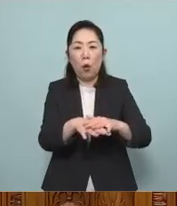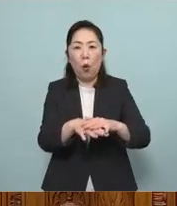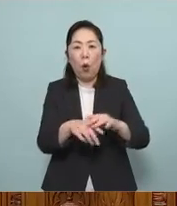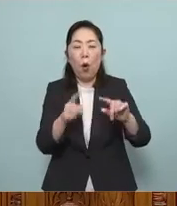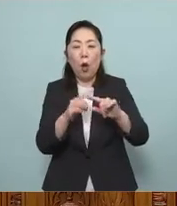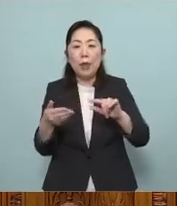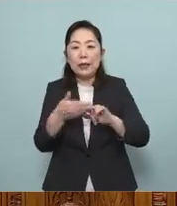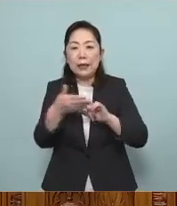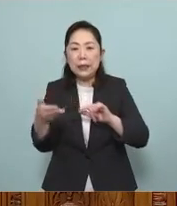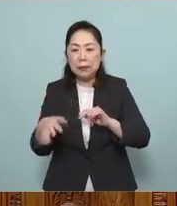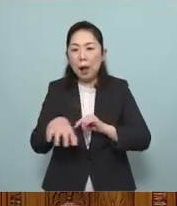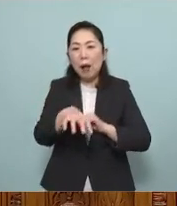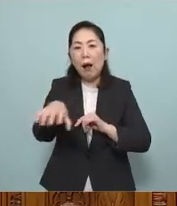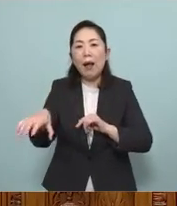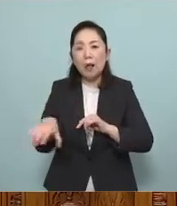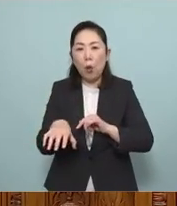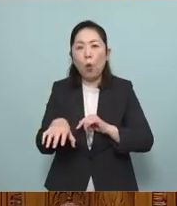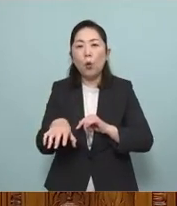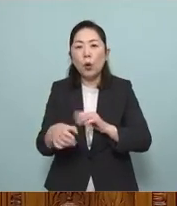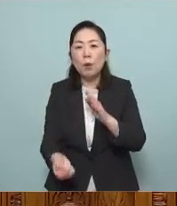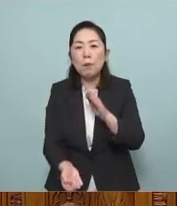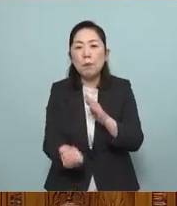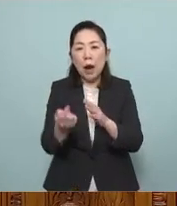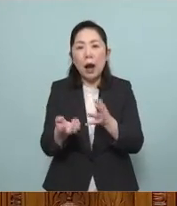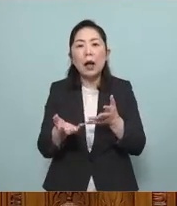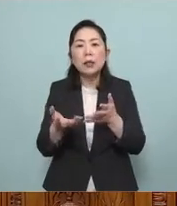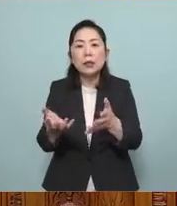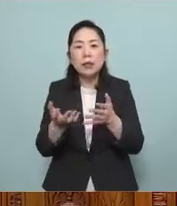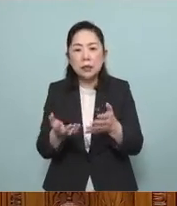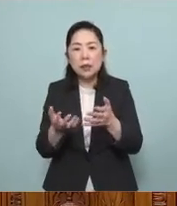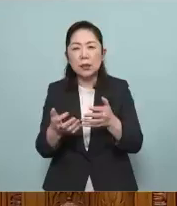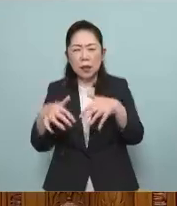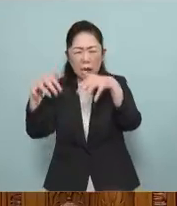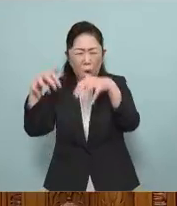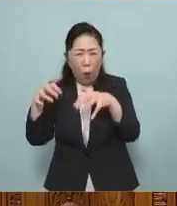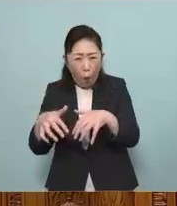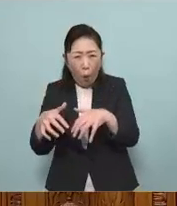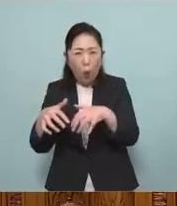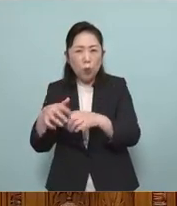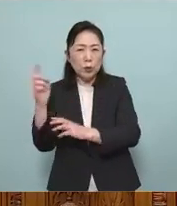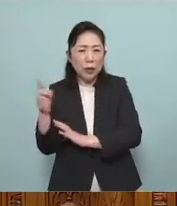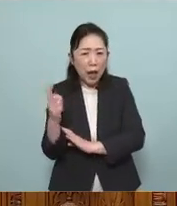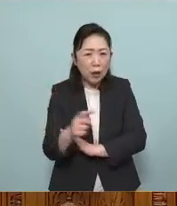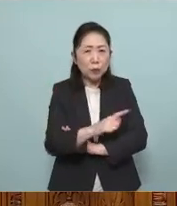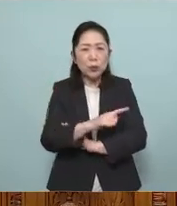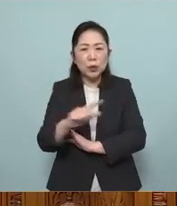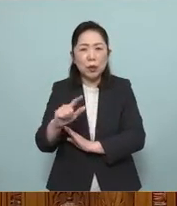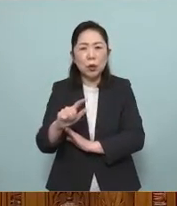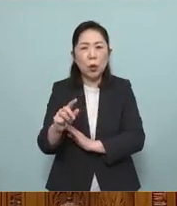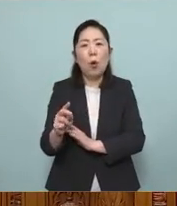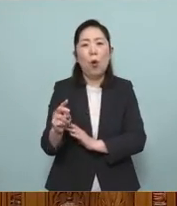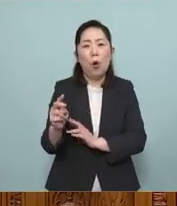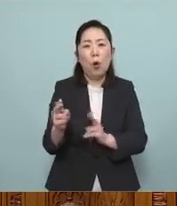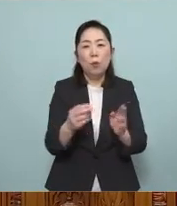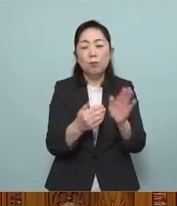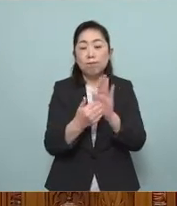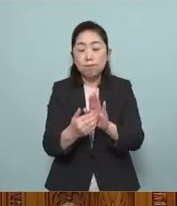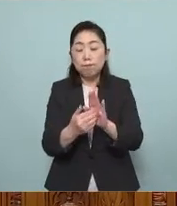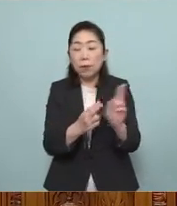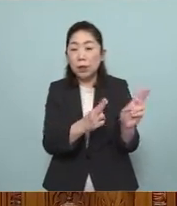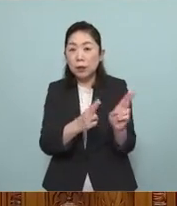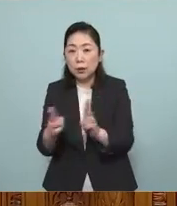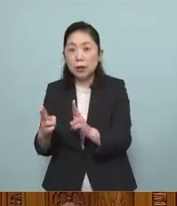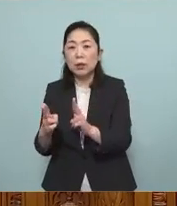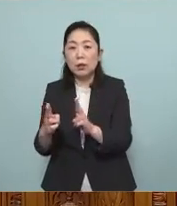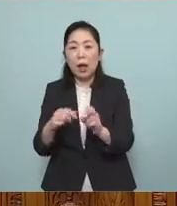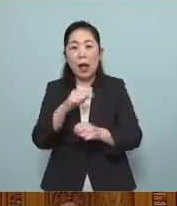いの巨大地震、風水害、豪雨への備え、5年間で15兆円規